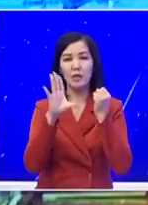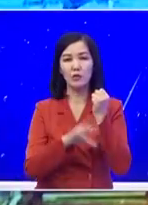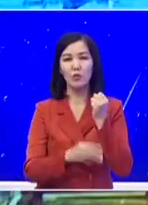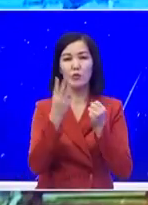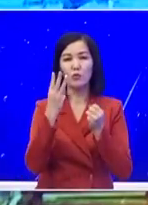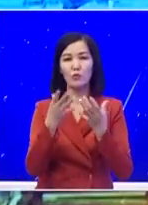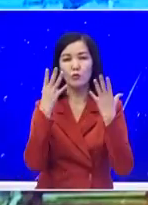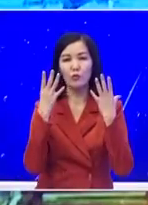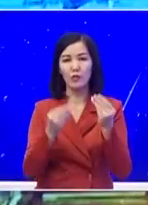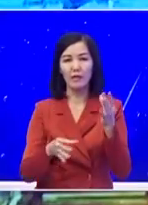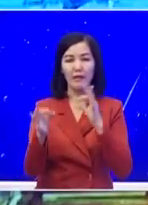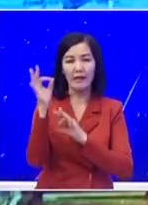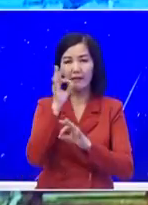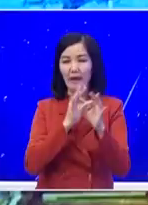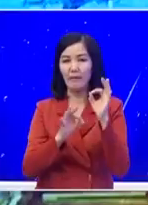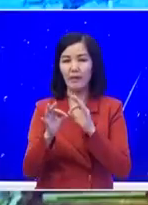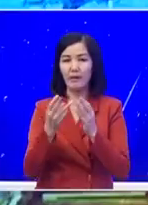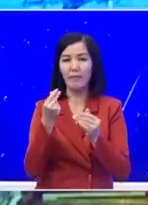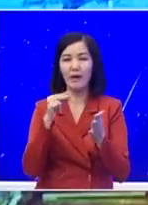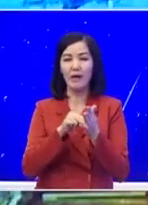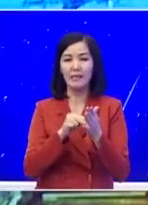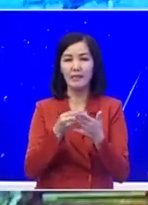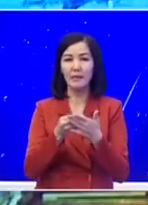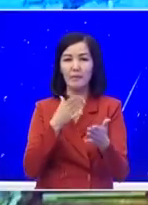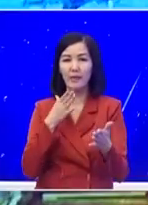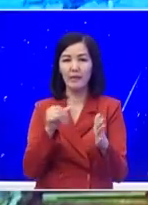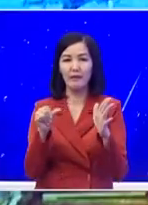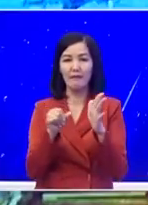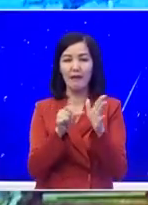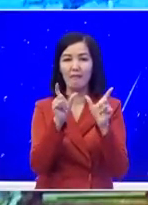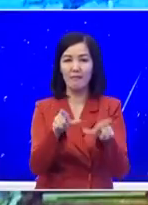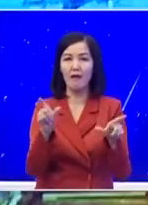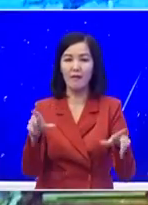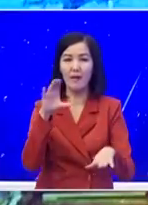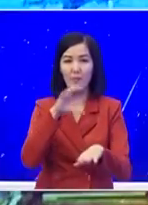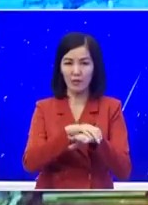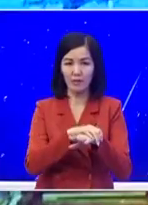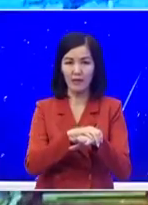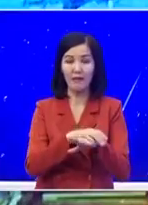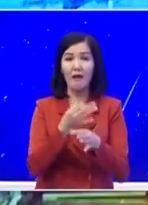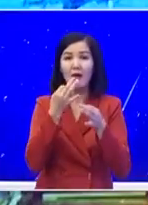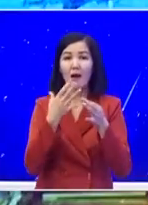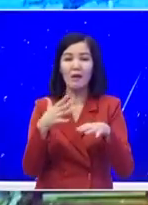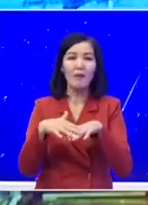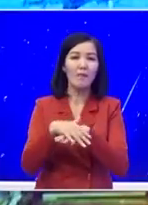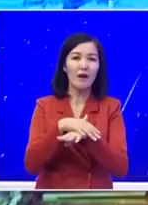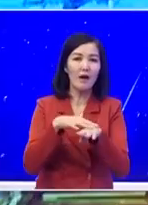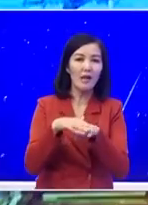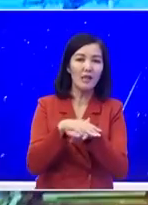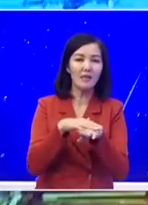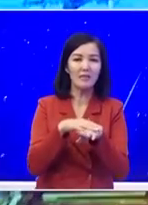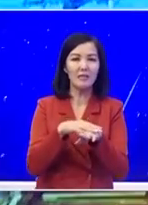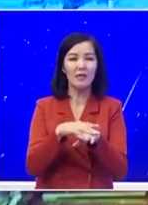облысында соңғы үш күнде дәрі-дәрмек бағасын негізсіз өсірген 6 тұлға анықталды. Олар қарапайым халық